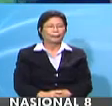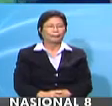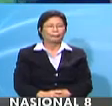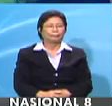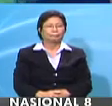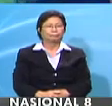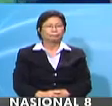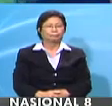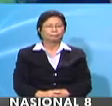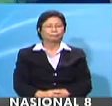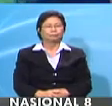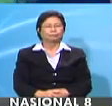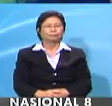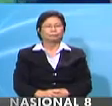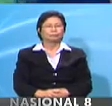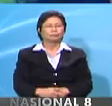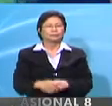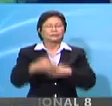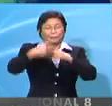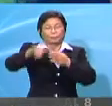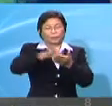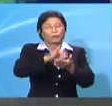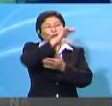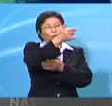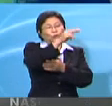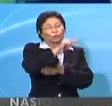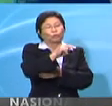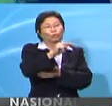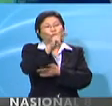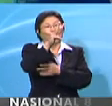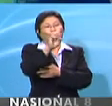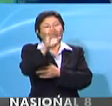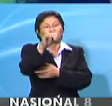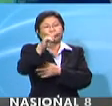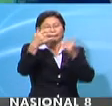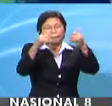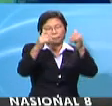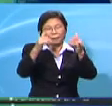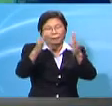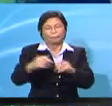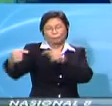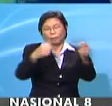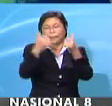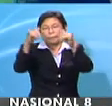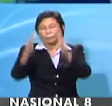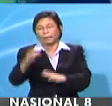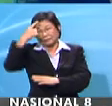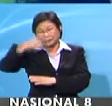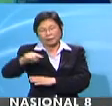sejam turun ke gelanggang Selepas itu ialah Chong Weng yang bertemu pemain Thailand tanung